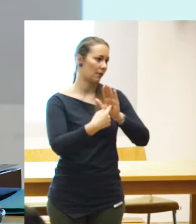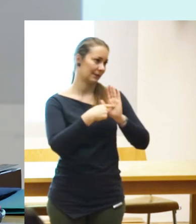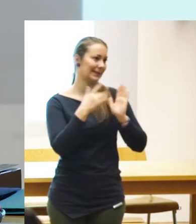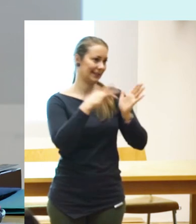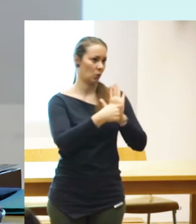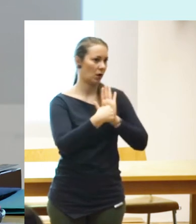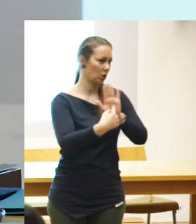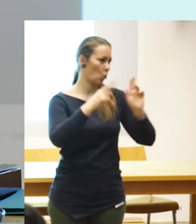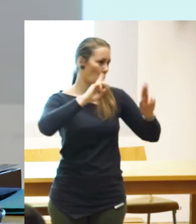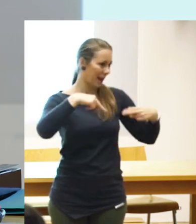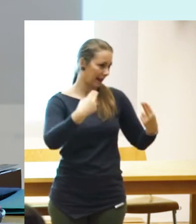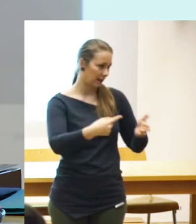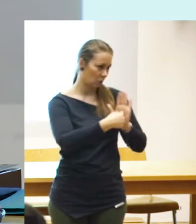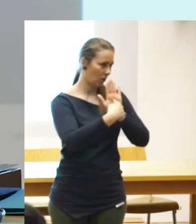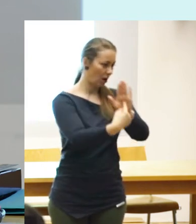děl, tak